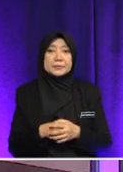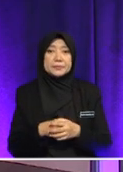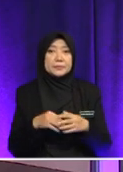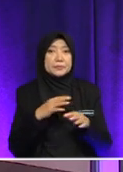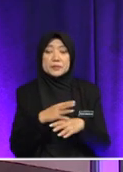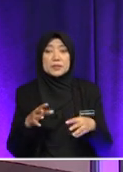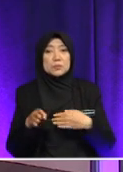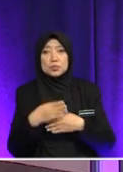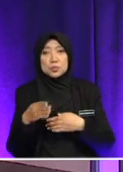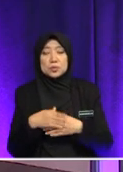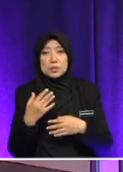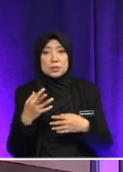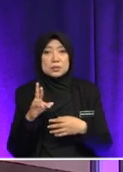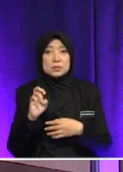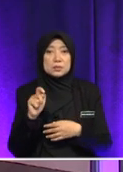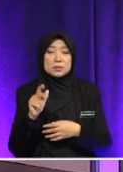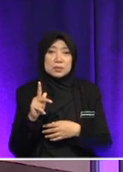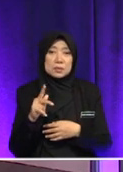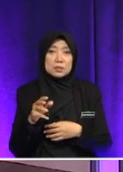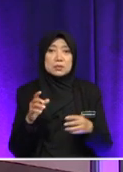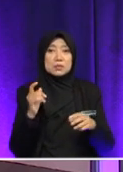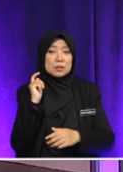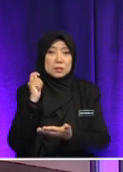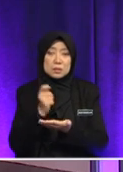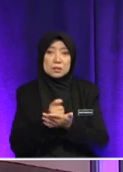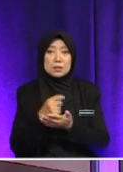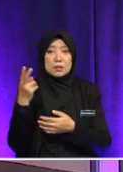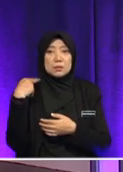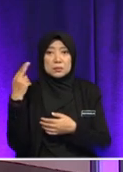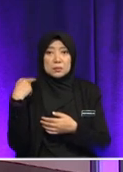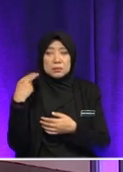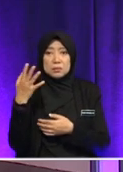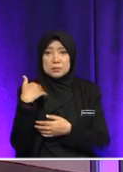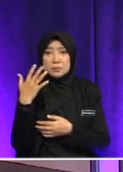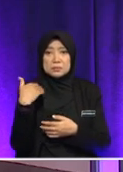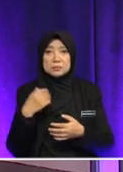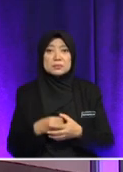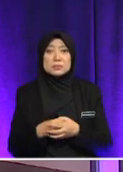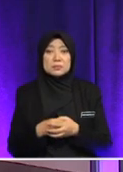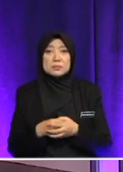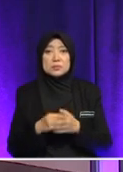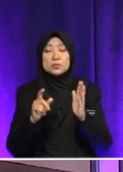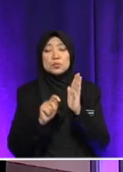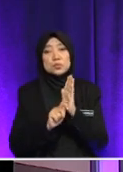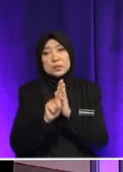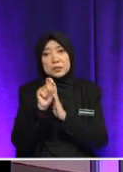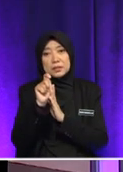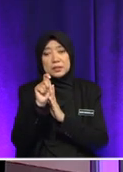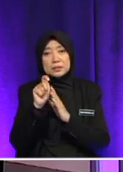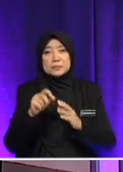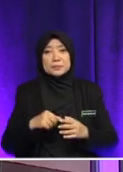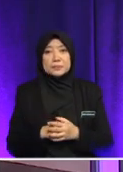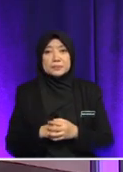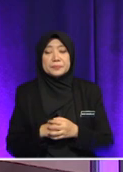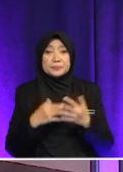retak apabila dikenakan tegangan termal tahan abal apabila dipanaskan pada suhu yang tinggi Oke so